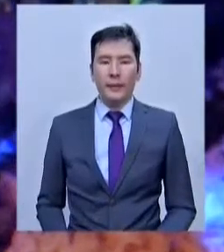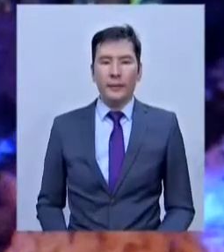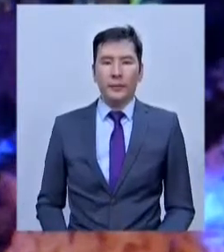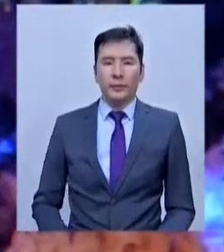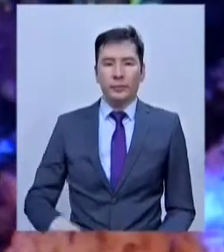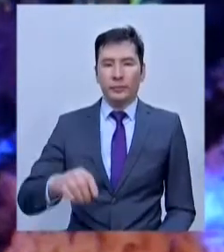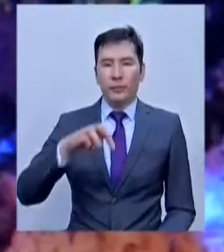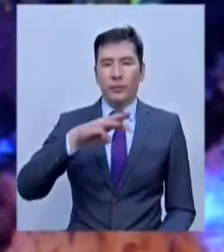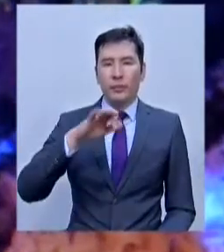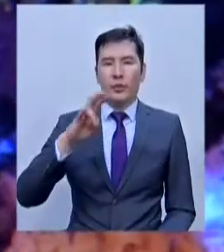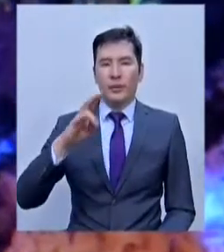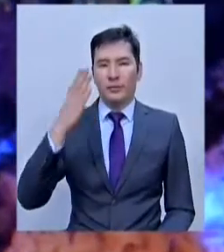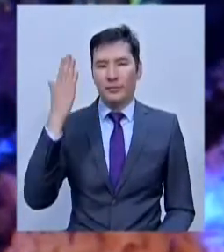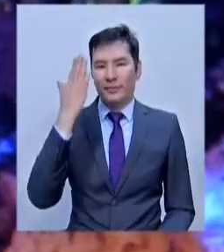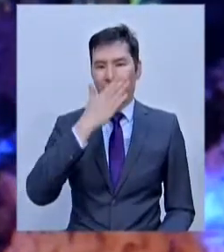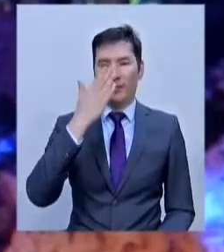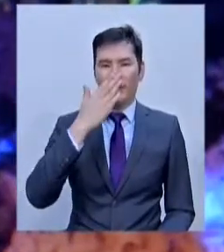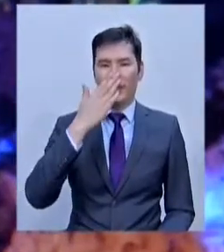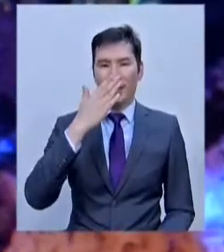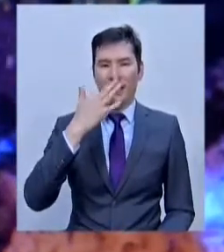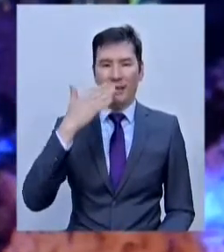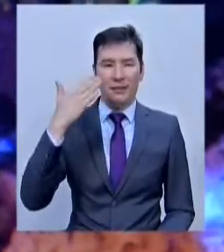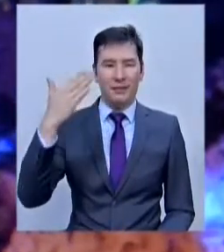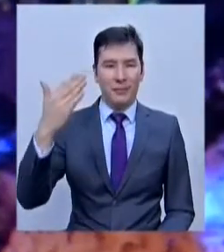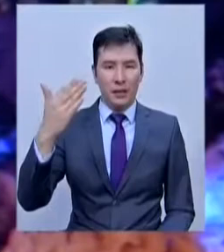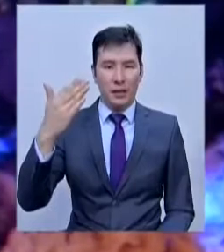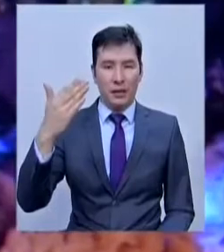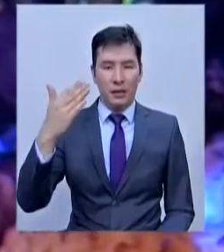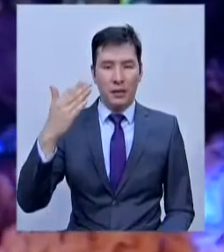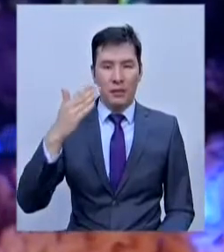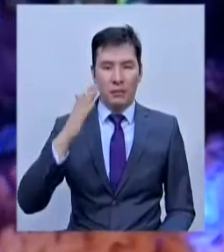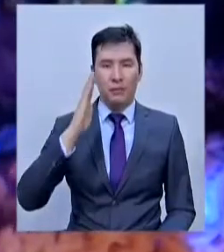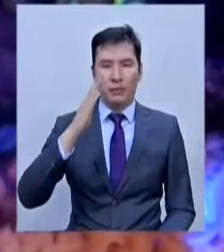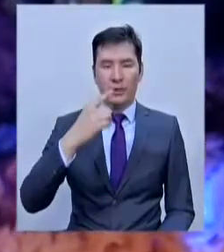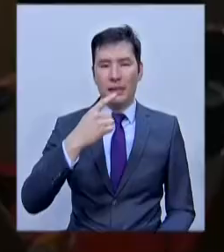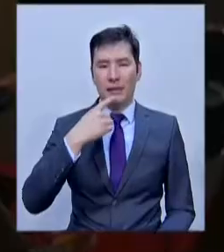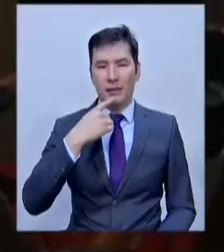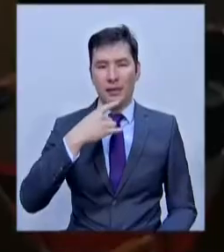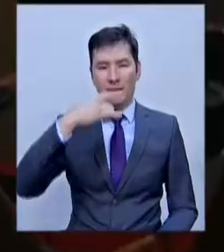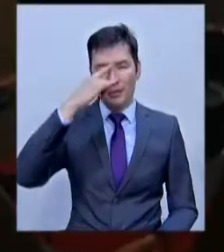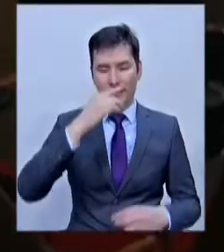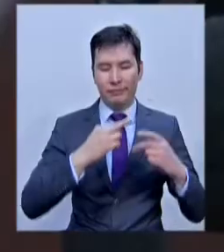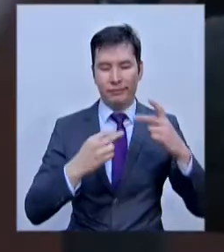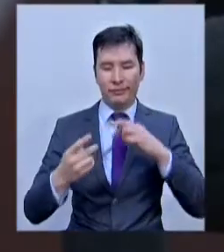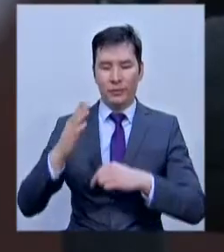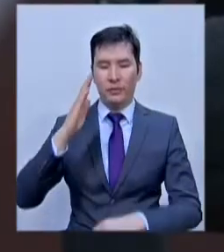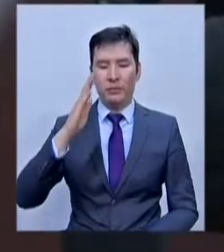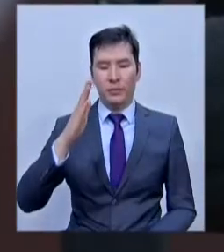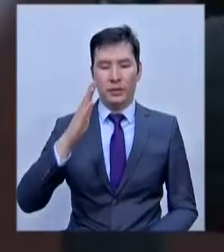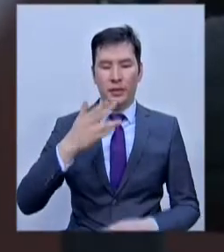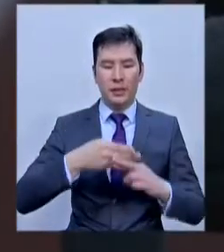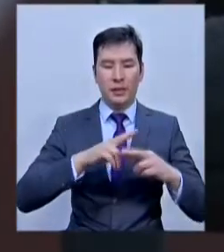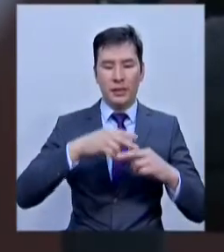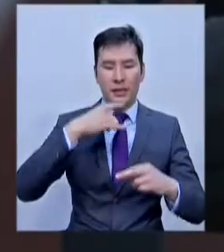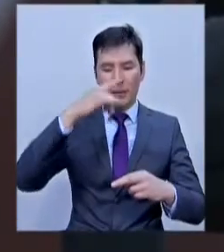Голливудтық Мулан фильмі қазақ тілінде сөйлейді. Disney студиясының бұл туындысы Болашақ корпоративті қорының қолдауымен дыбысталды.